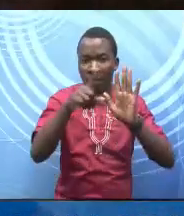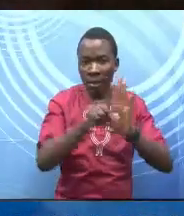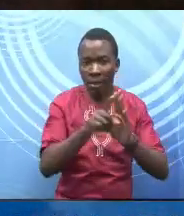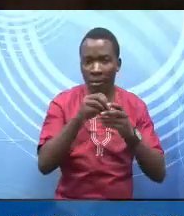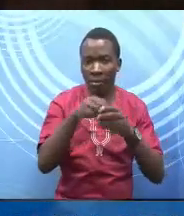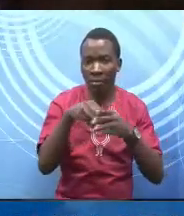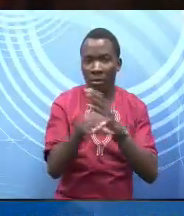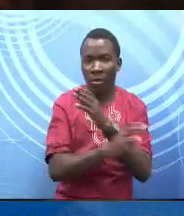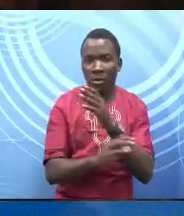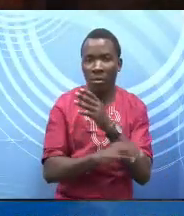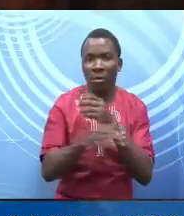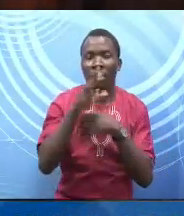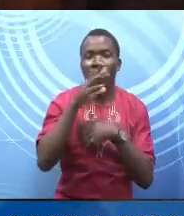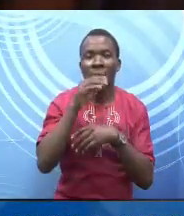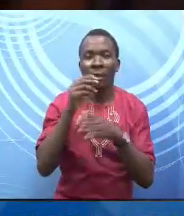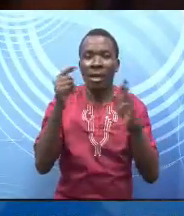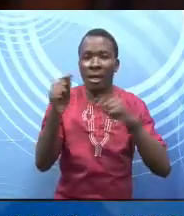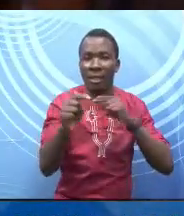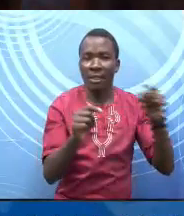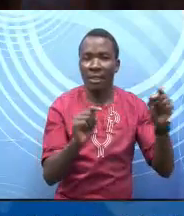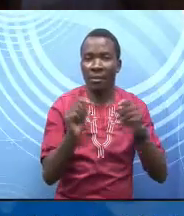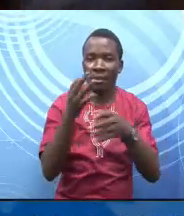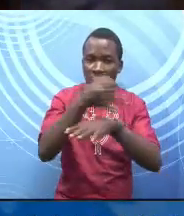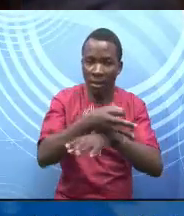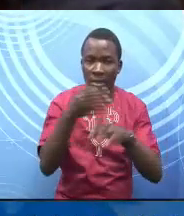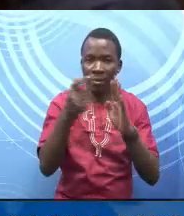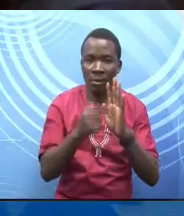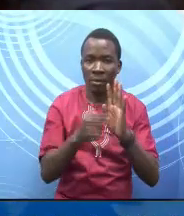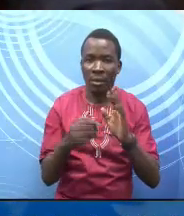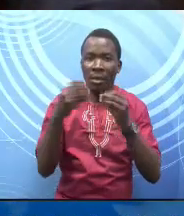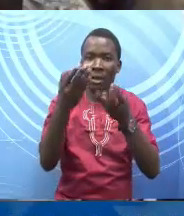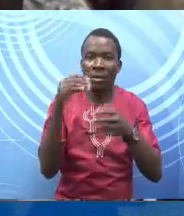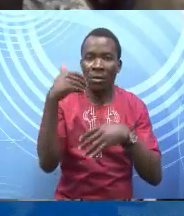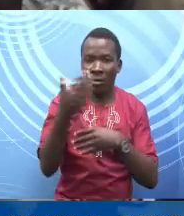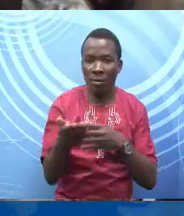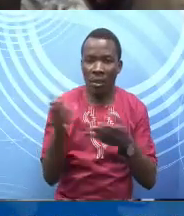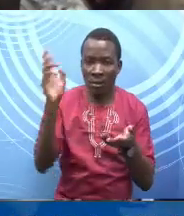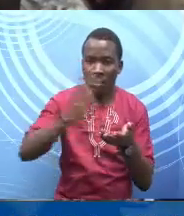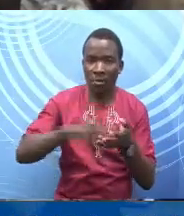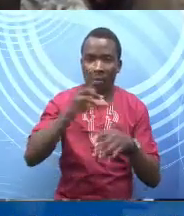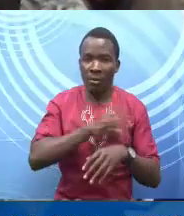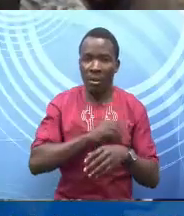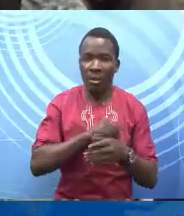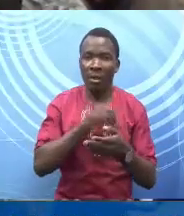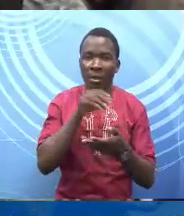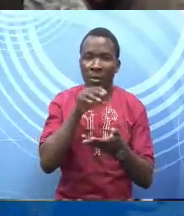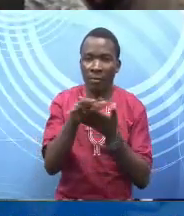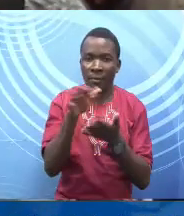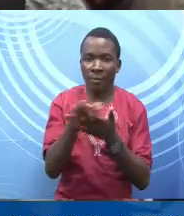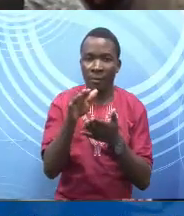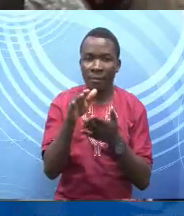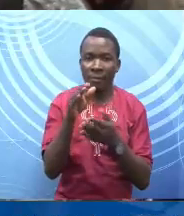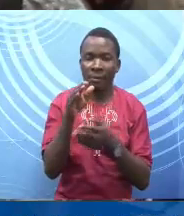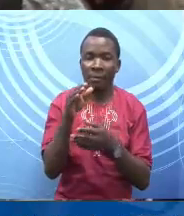Navalny ashinjwa kuba yararenze ku mabwiriza yahawe nyuma yo kumuhamya ibyaha byo kunyereza umutungo mu